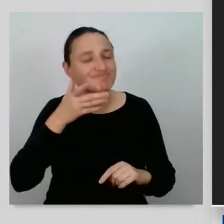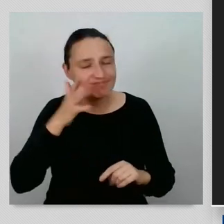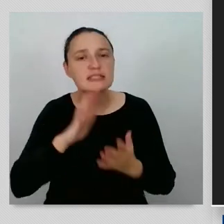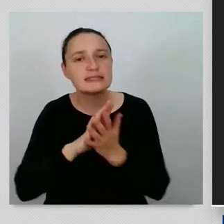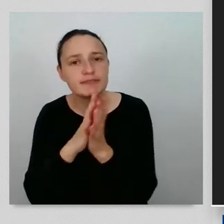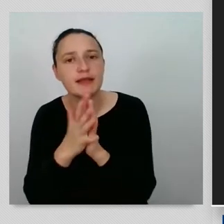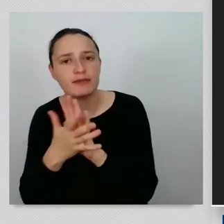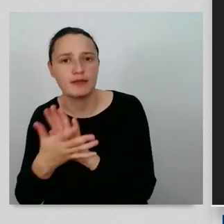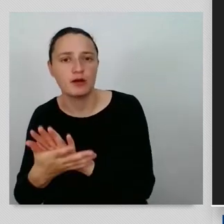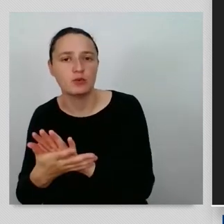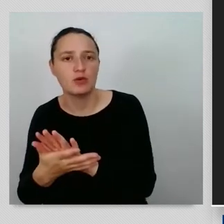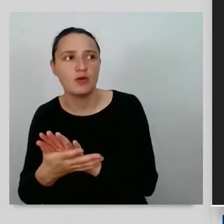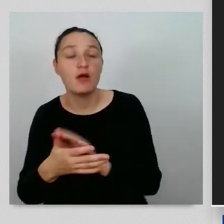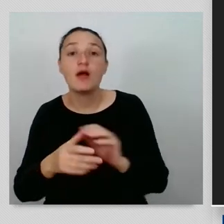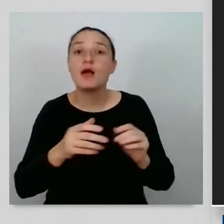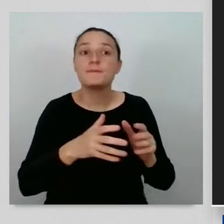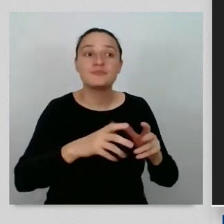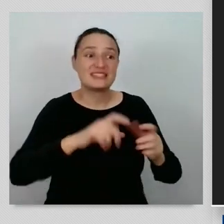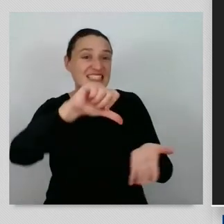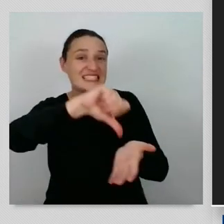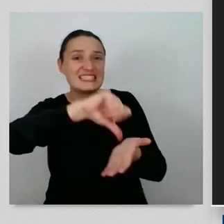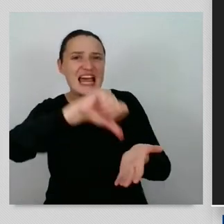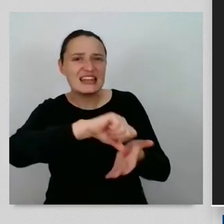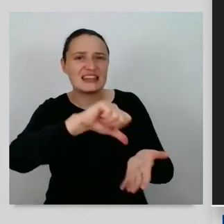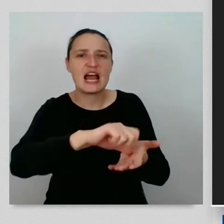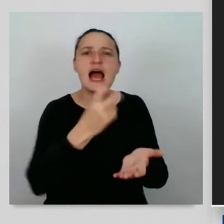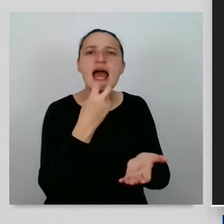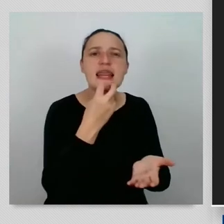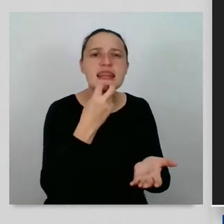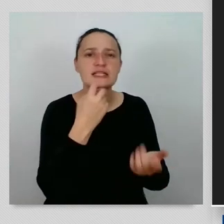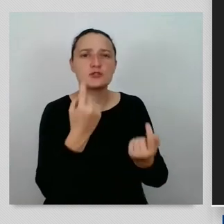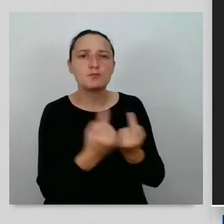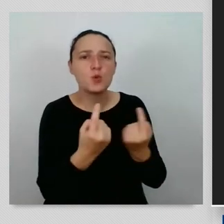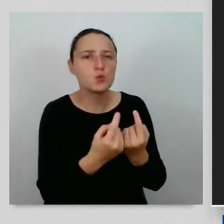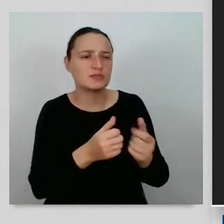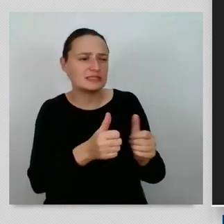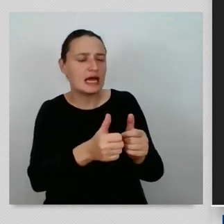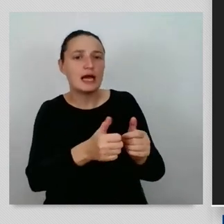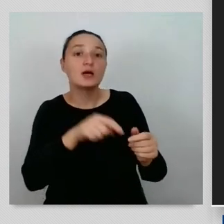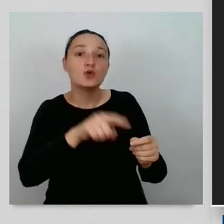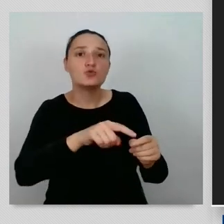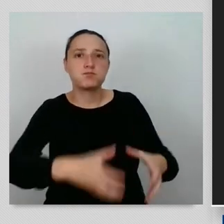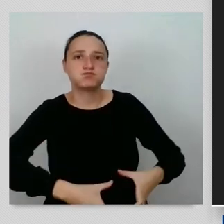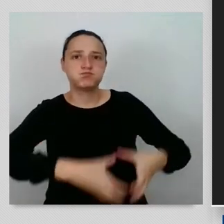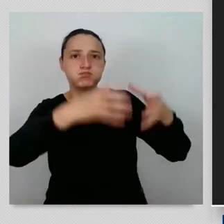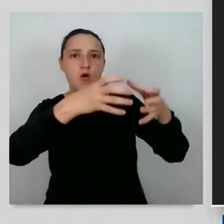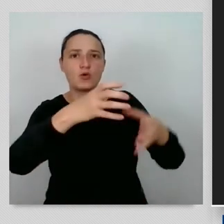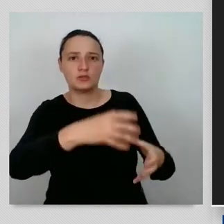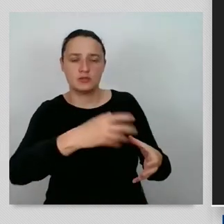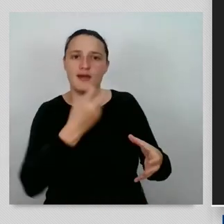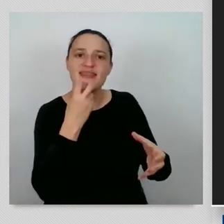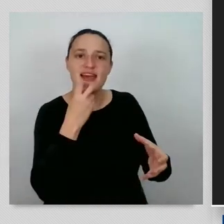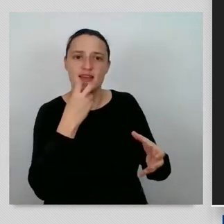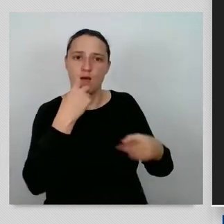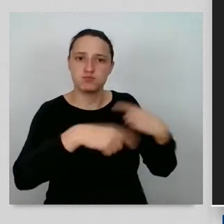z dużych centrów wytwarzania, centralnie sterowanych bloków wytwarzających energię,